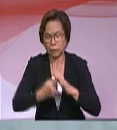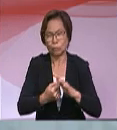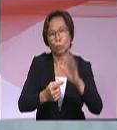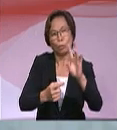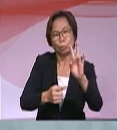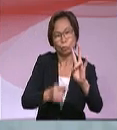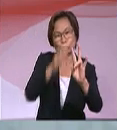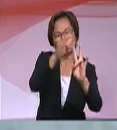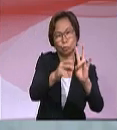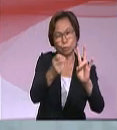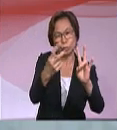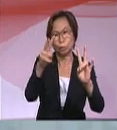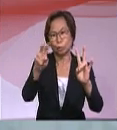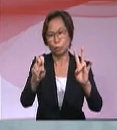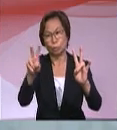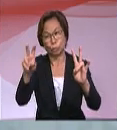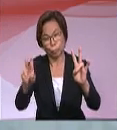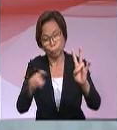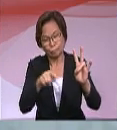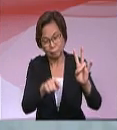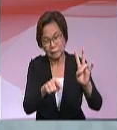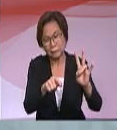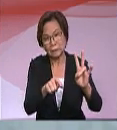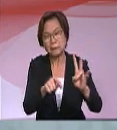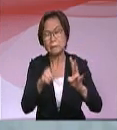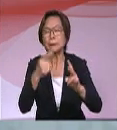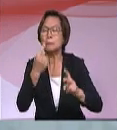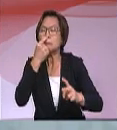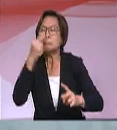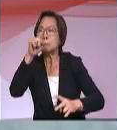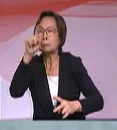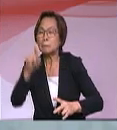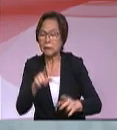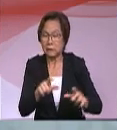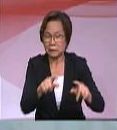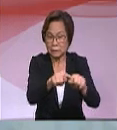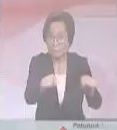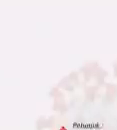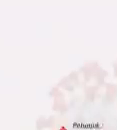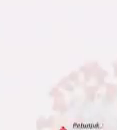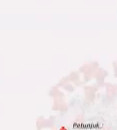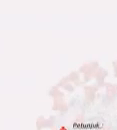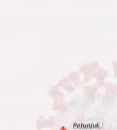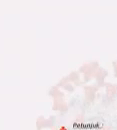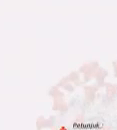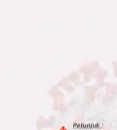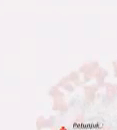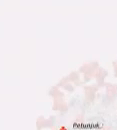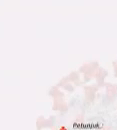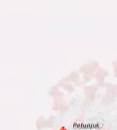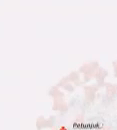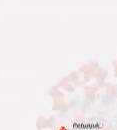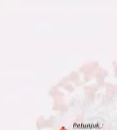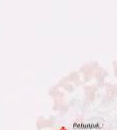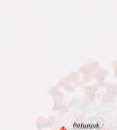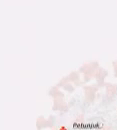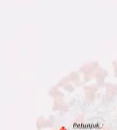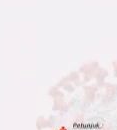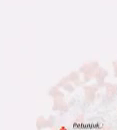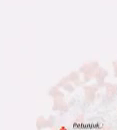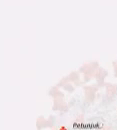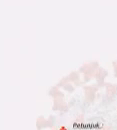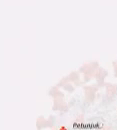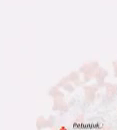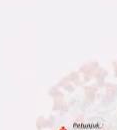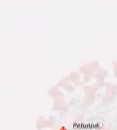pada 7 Disember 2020 melalui saringan bersasar di sebuah tapak binaan. Sehingga 23 Disember,